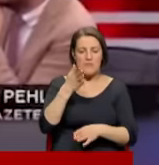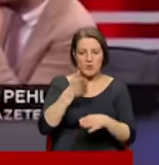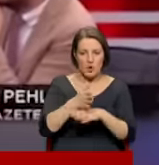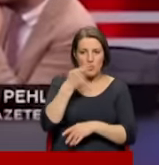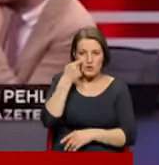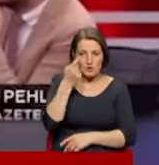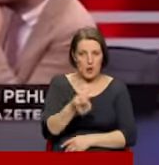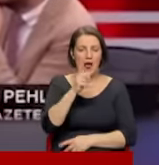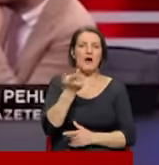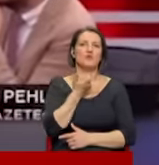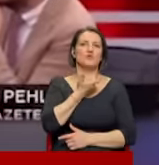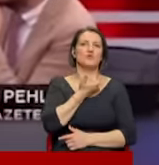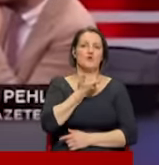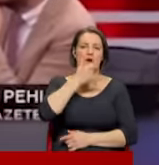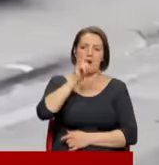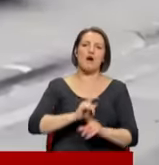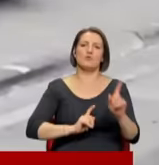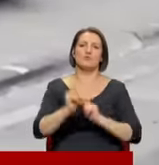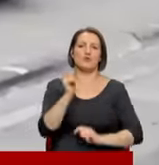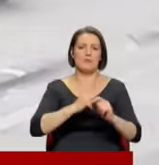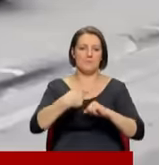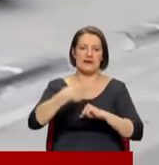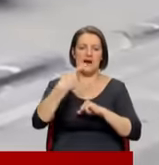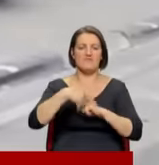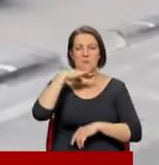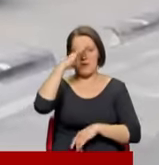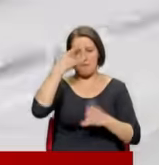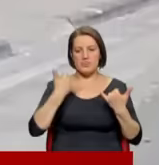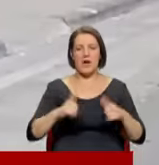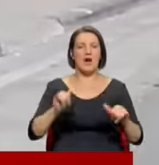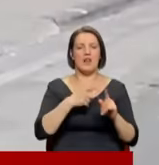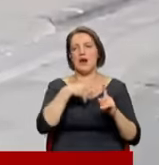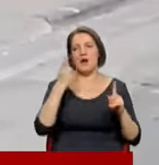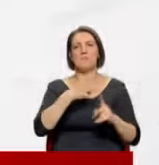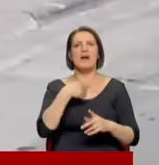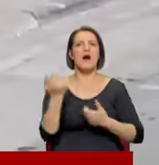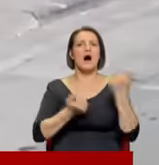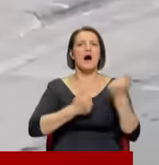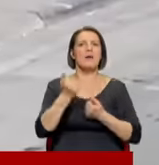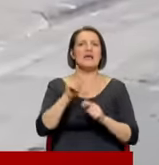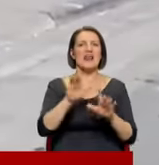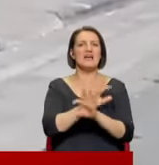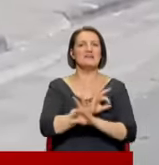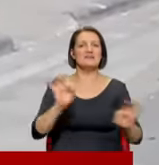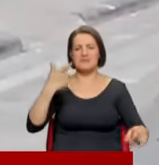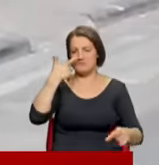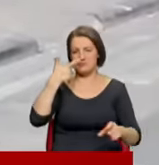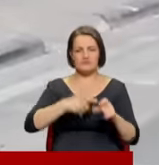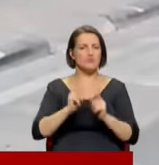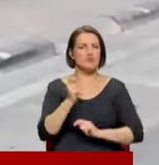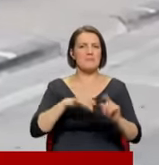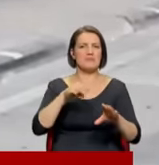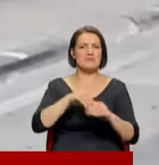da hukuki haklar kullanılacak elbette. Bir haftalık bayram tatili boyunca belediye araçlarımız gereksiz yere akaryakıt kullanmasın